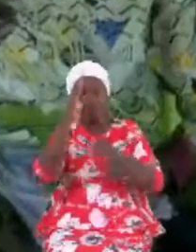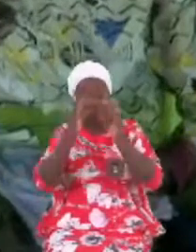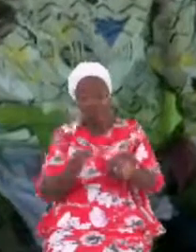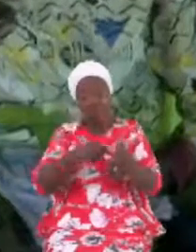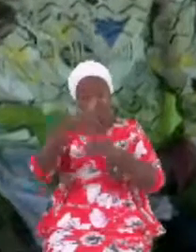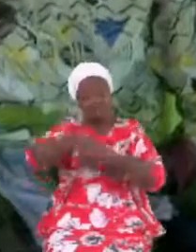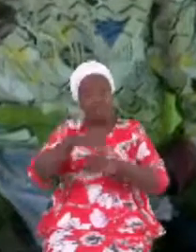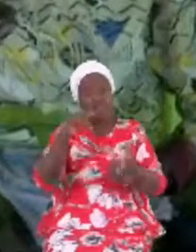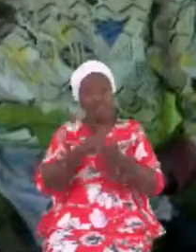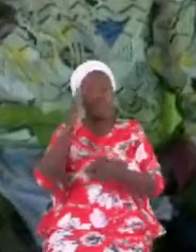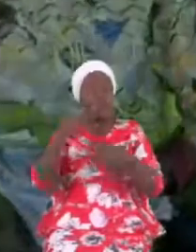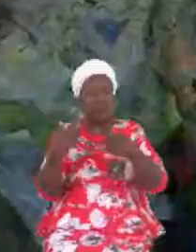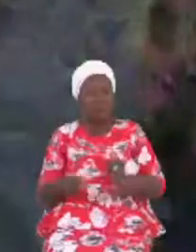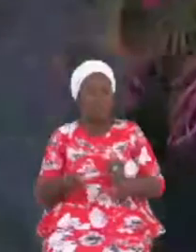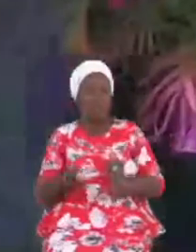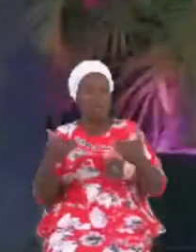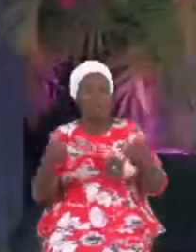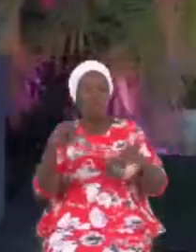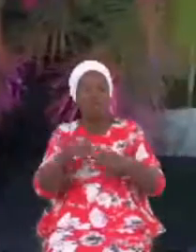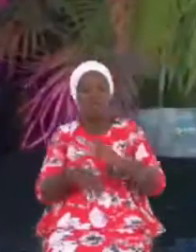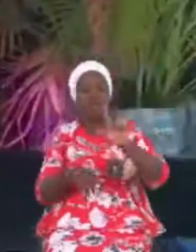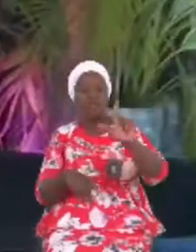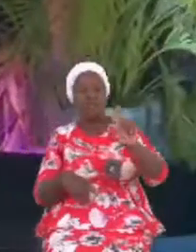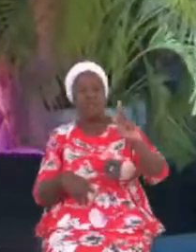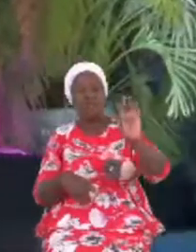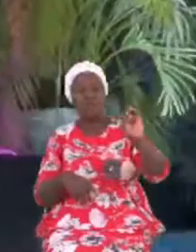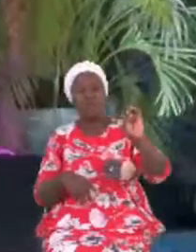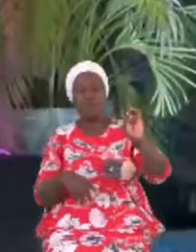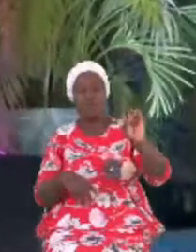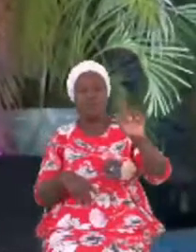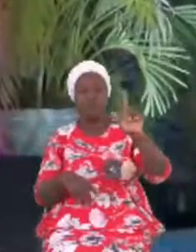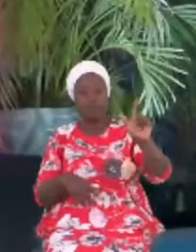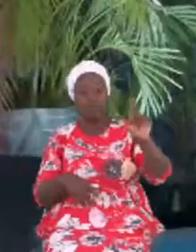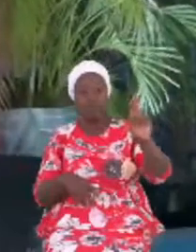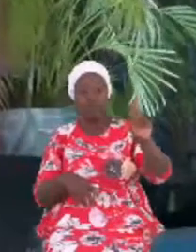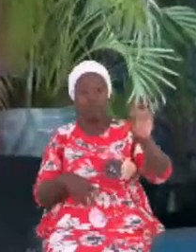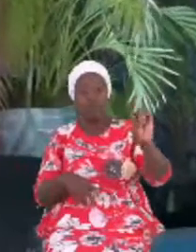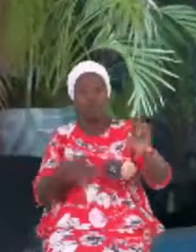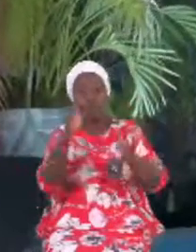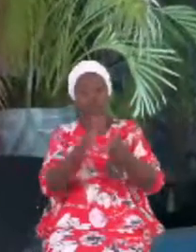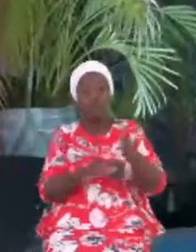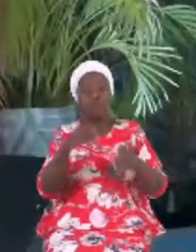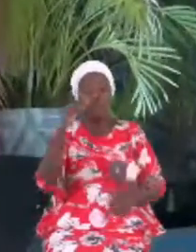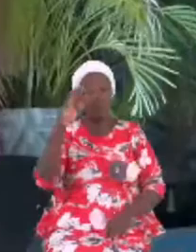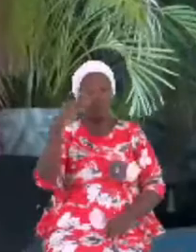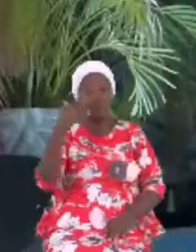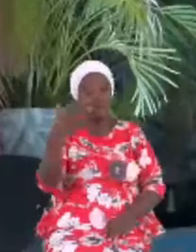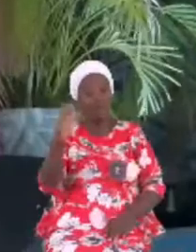Regardez cette histoire. Luc 15, 18. Luc